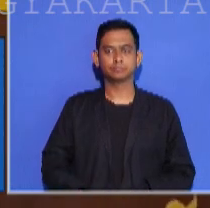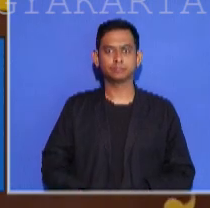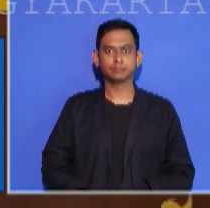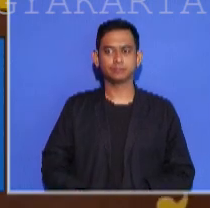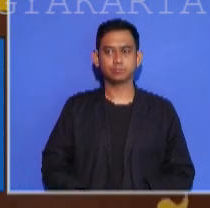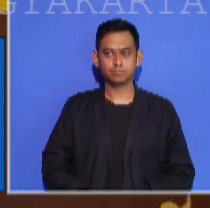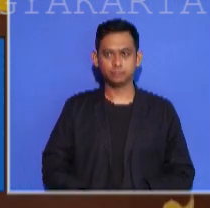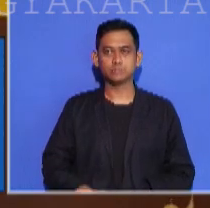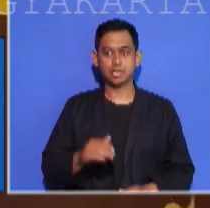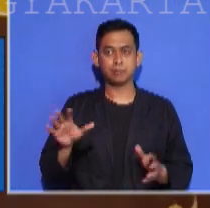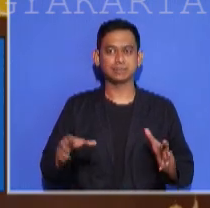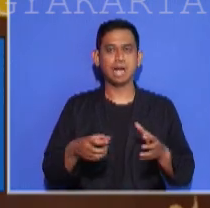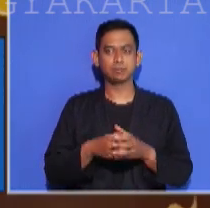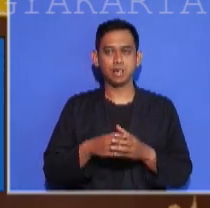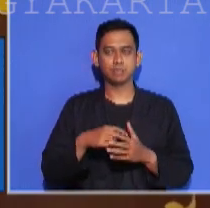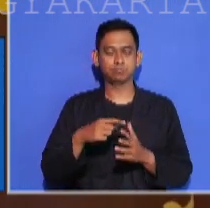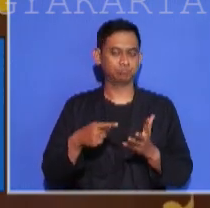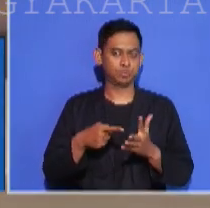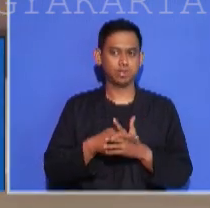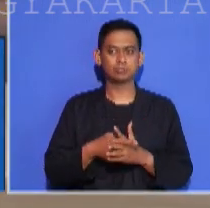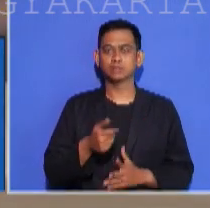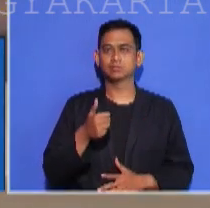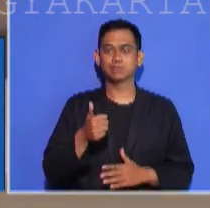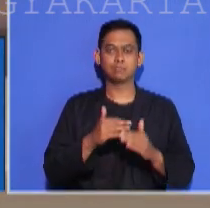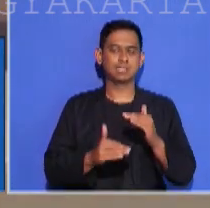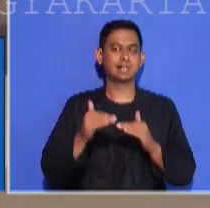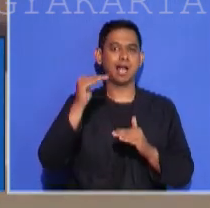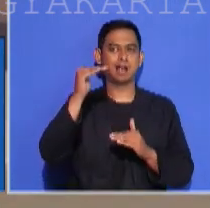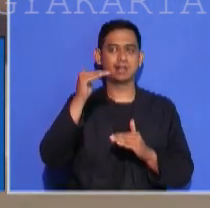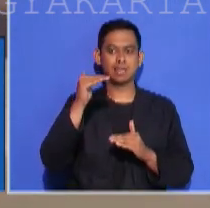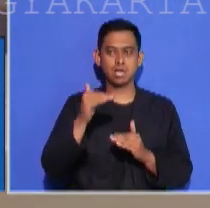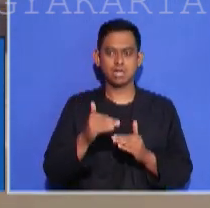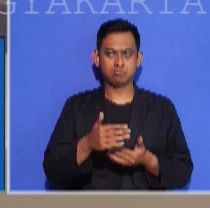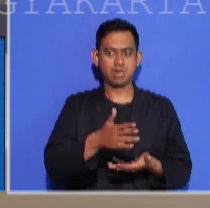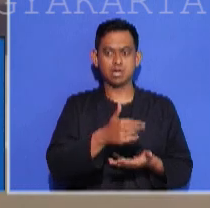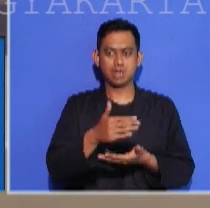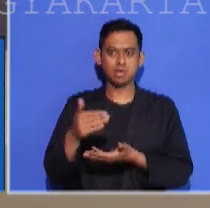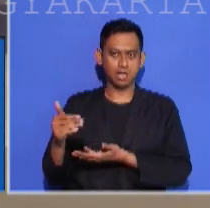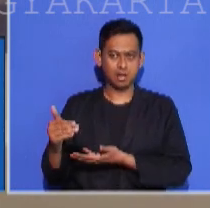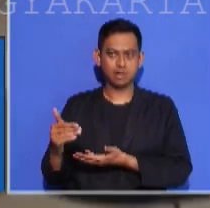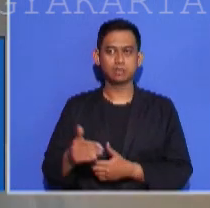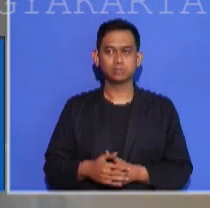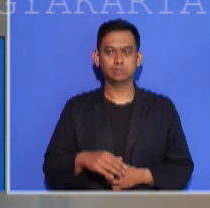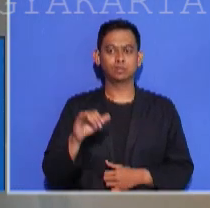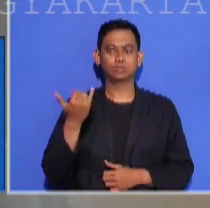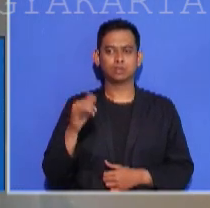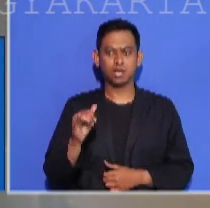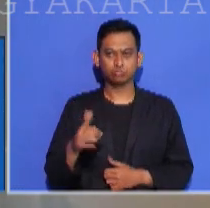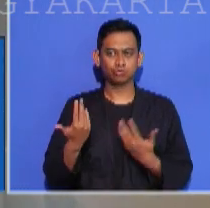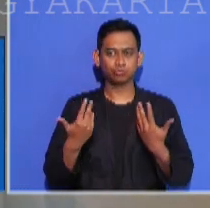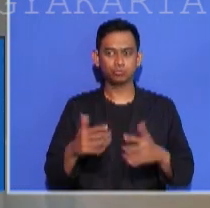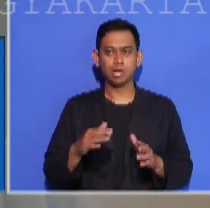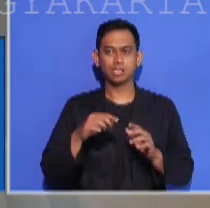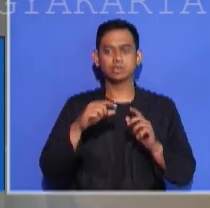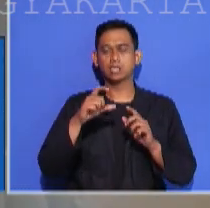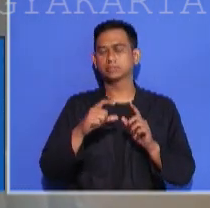tingkat partisipasi pemilihan nanti akan naik. Berdasarkan data Disdukcapil Kota Yogyakarta hingga akhir bulan September